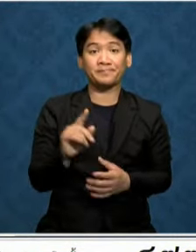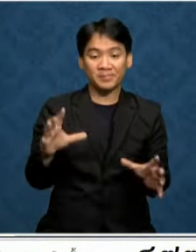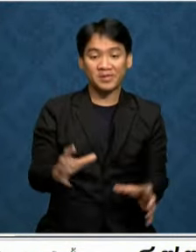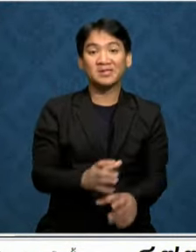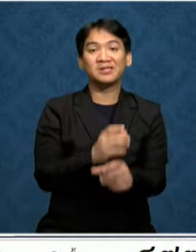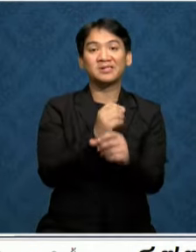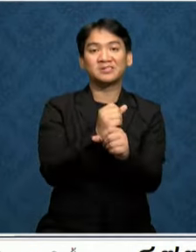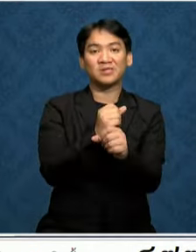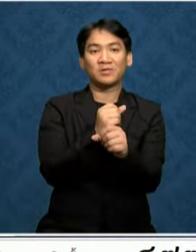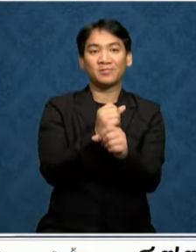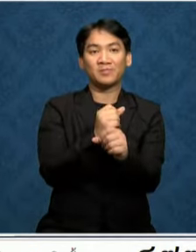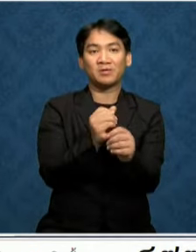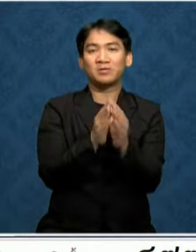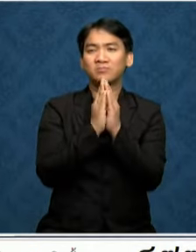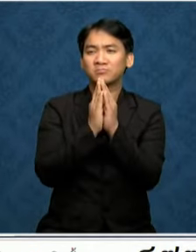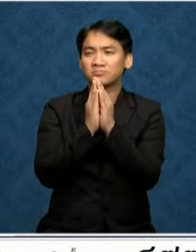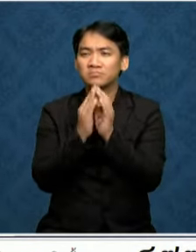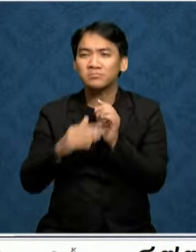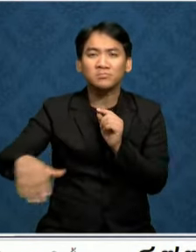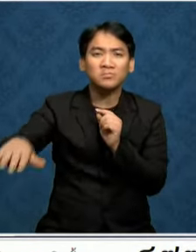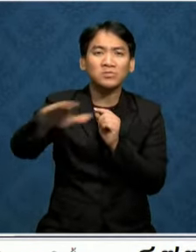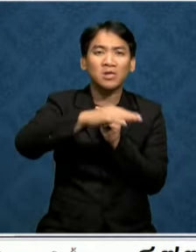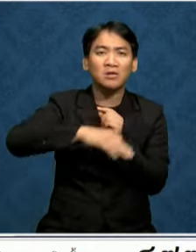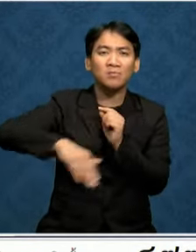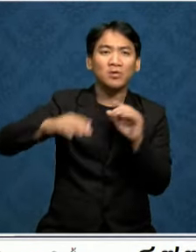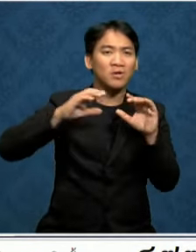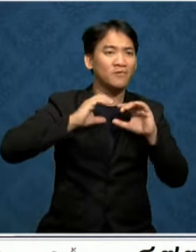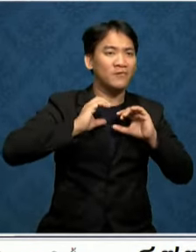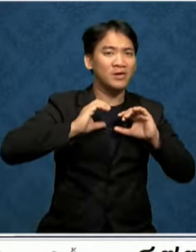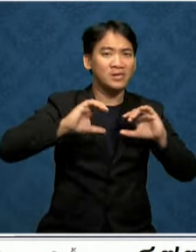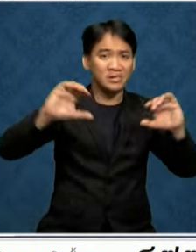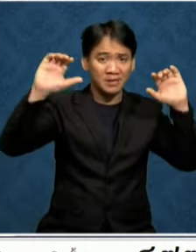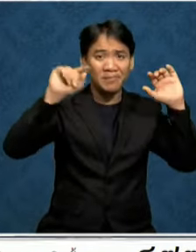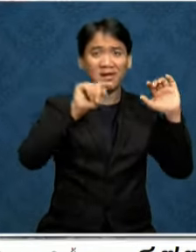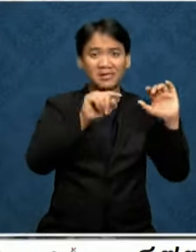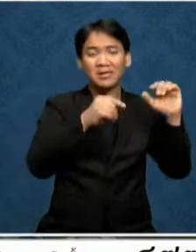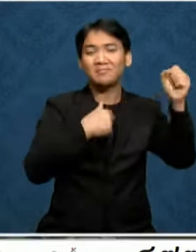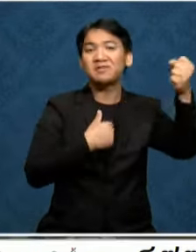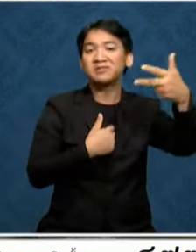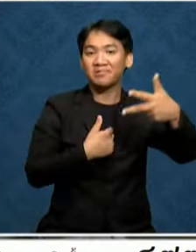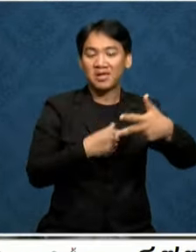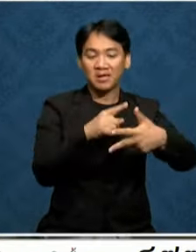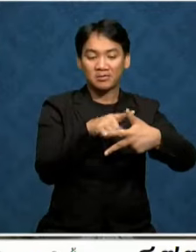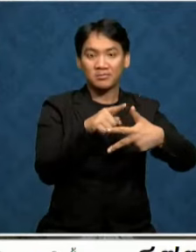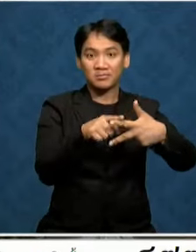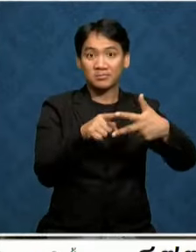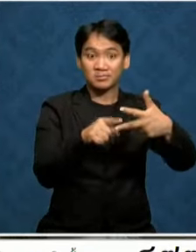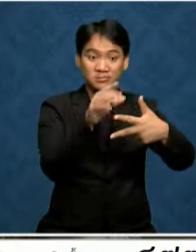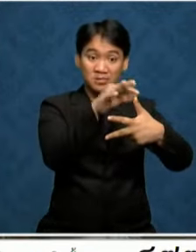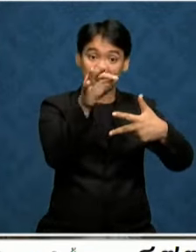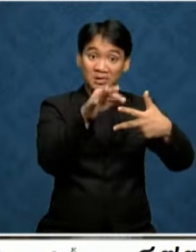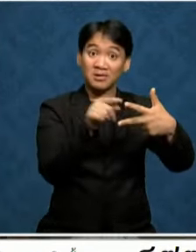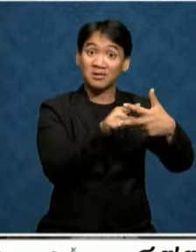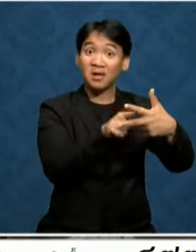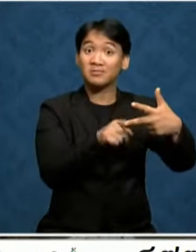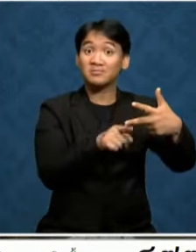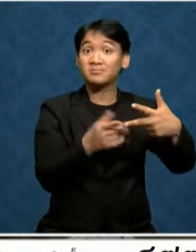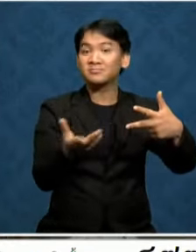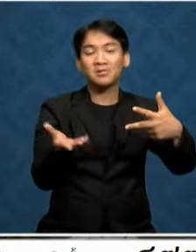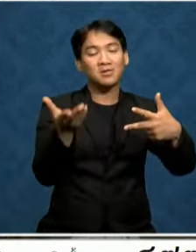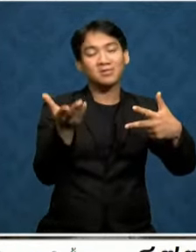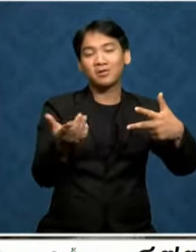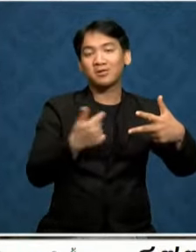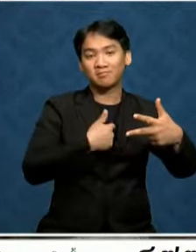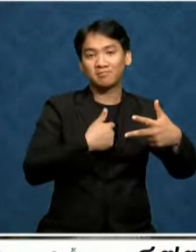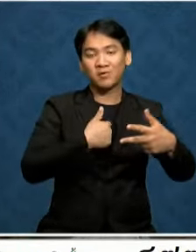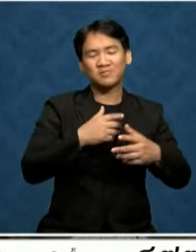ะครับแล้วก็วิงวอนขอให้เพื่อนสมาชิกนะครับฝ่ายรัฐบาลลองเลือกครับมี3ทางเลือกนี้นะครับท่านเลือกทางใดก็จะเป็นพระคุณของผ